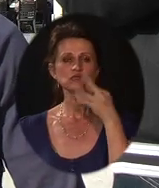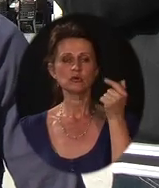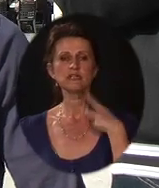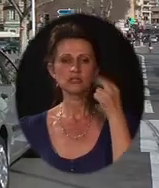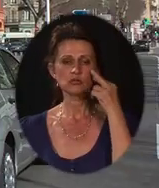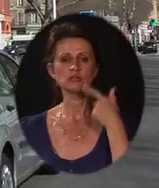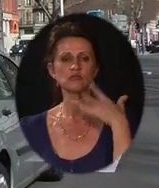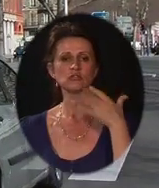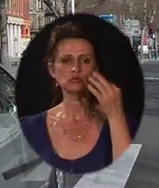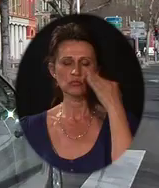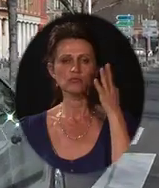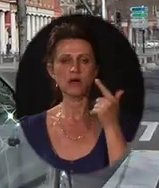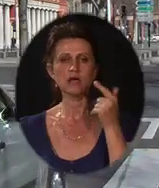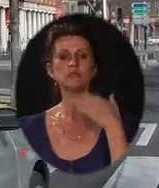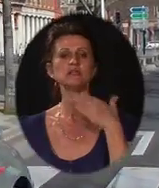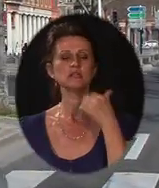conducteur.